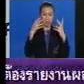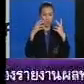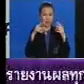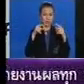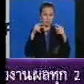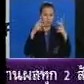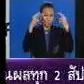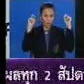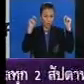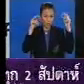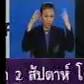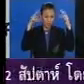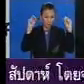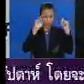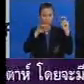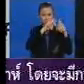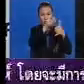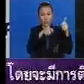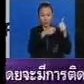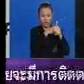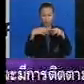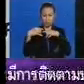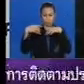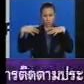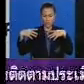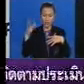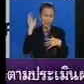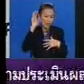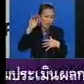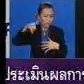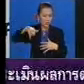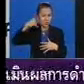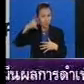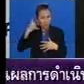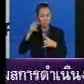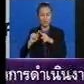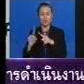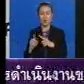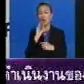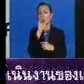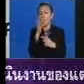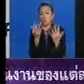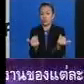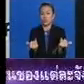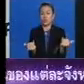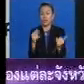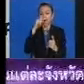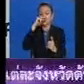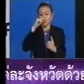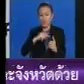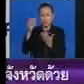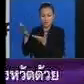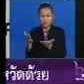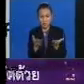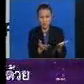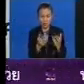โทรศัท์ซึ่งทราบว่ามีเบอร์โทรศัพท์โทรเข้าหานายคำปวัซึ่งทางอนุมาักประเทศไทยจะเชิญนายกิ